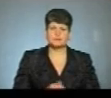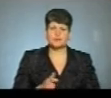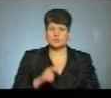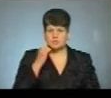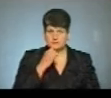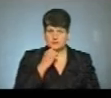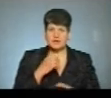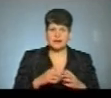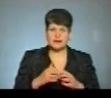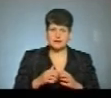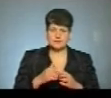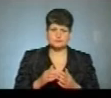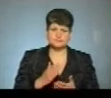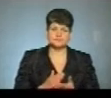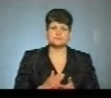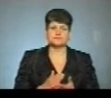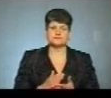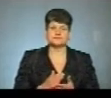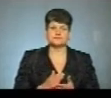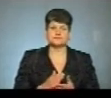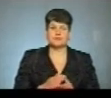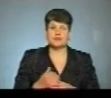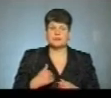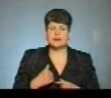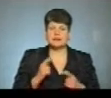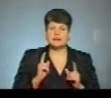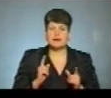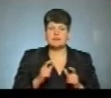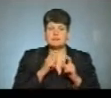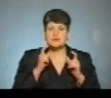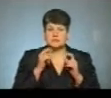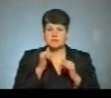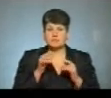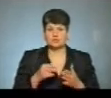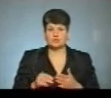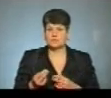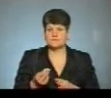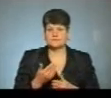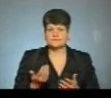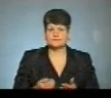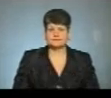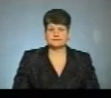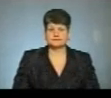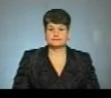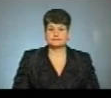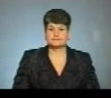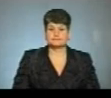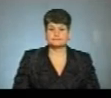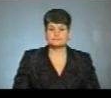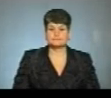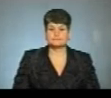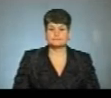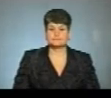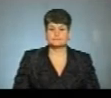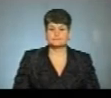І капусточка є. Ми навіть маски не маємо за що купити. Ого.